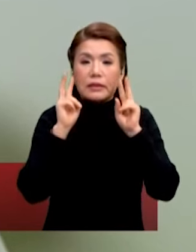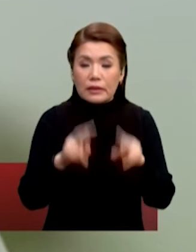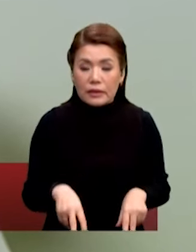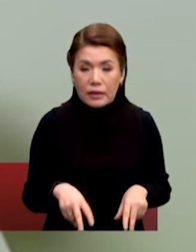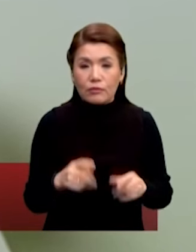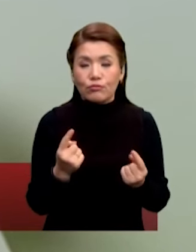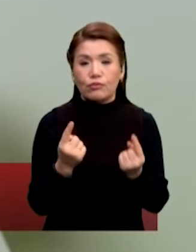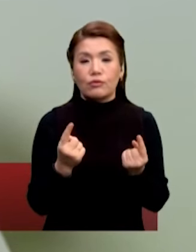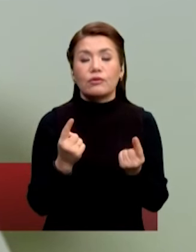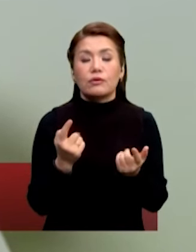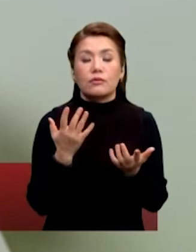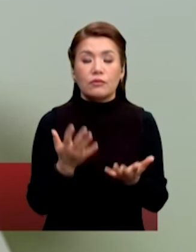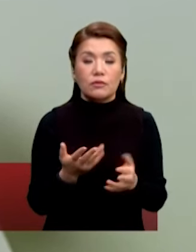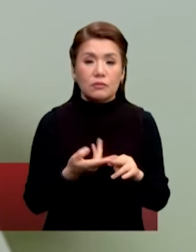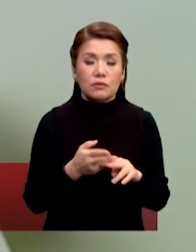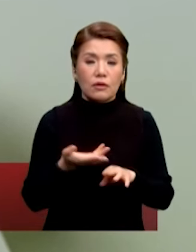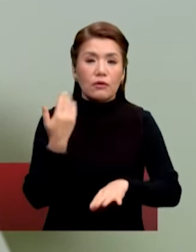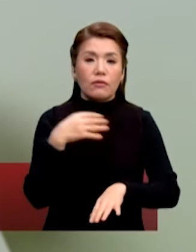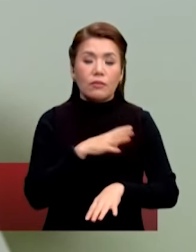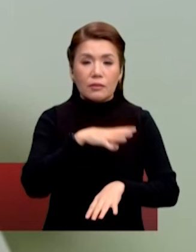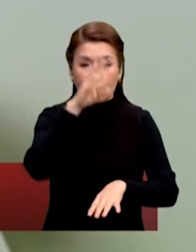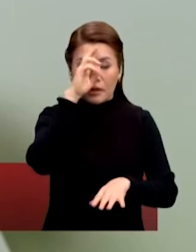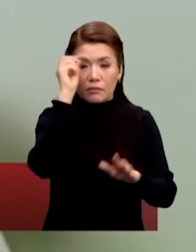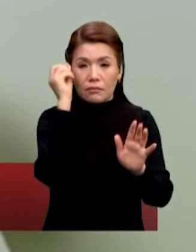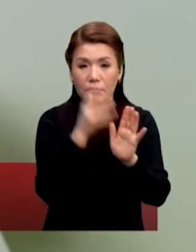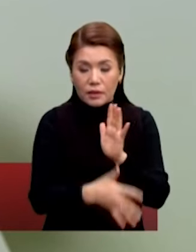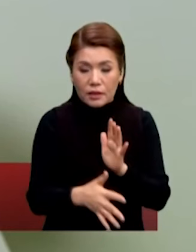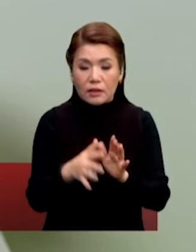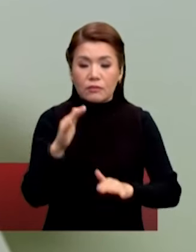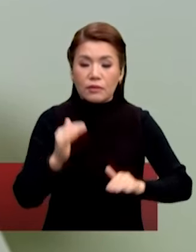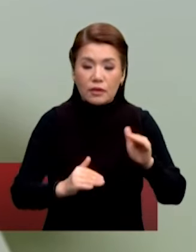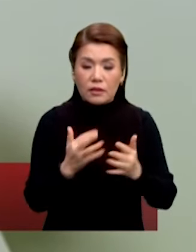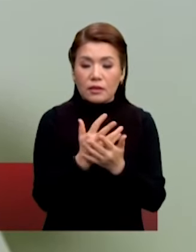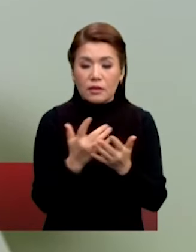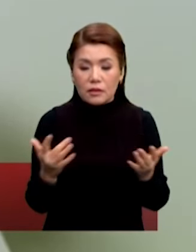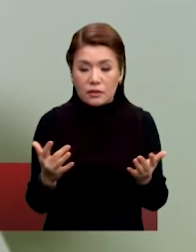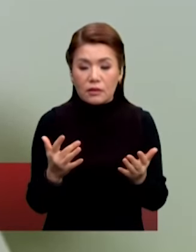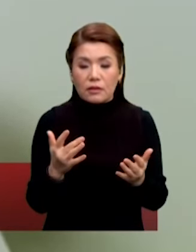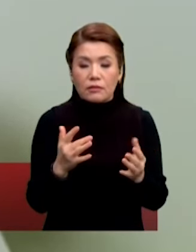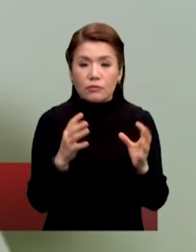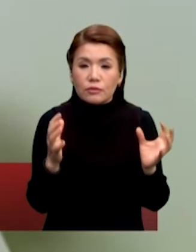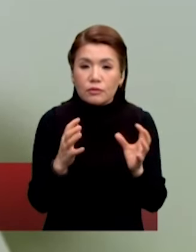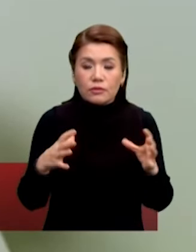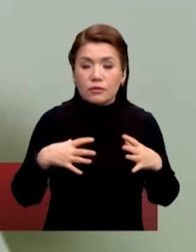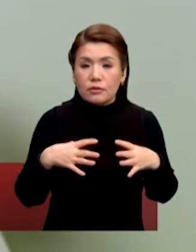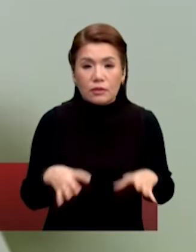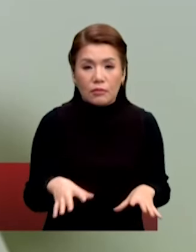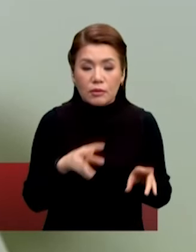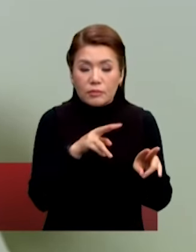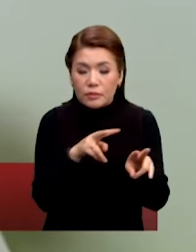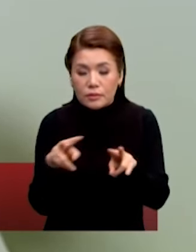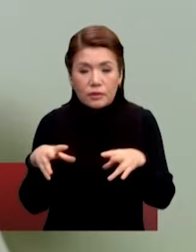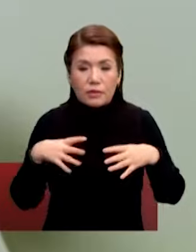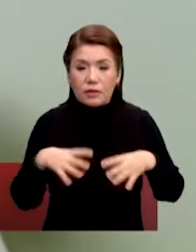дефициті үлкен. Ол да кезінде мемлекеттік шығыстарды белгілі бір дәрежеде жаңағы нетпей, қадағаламай,